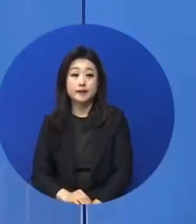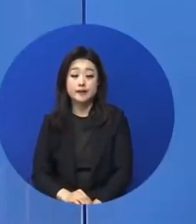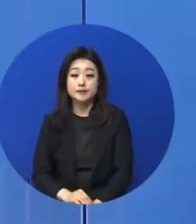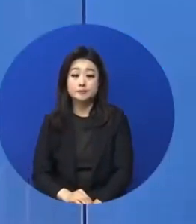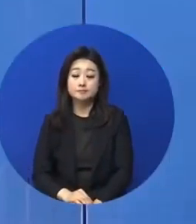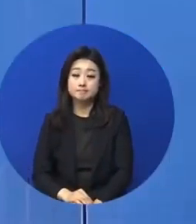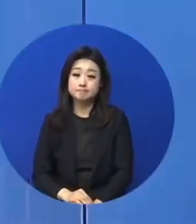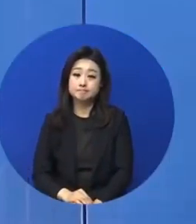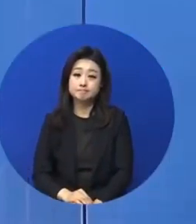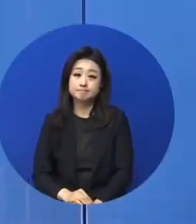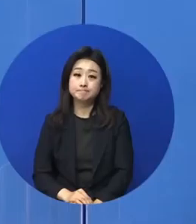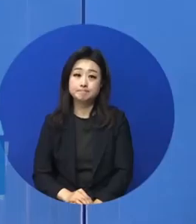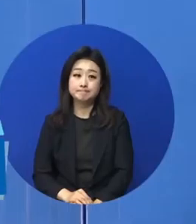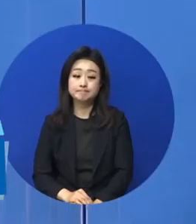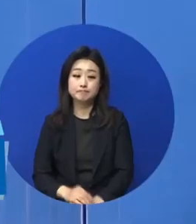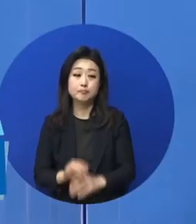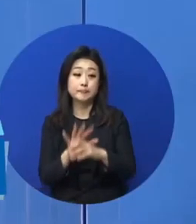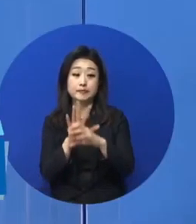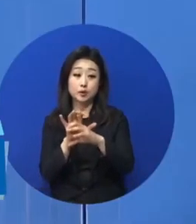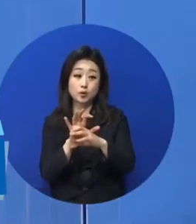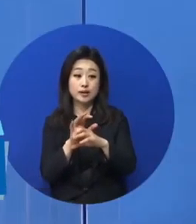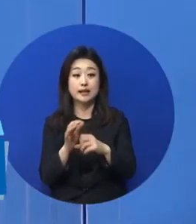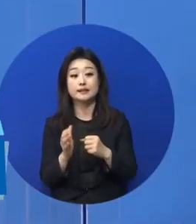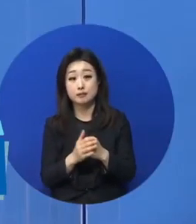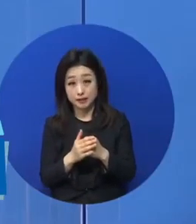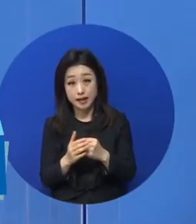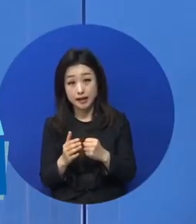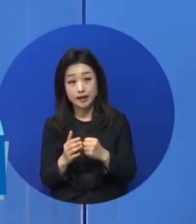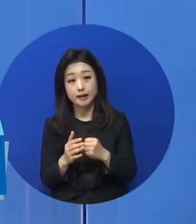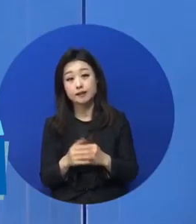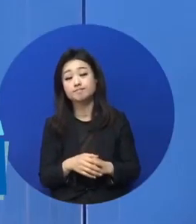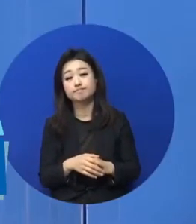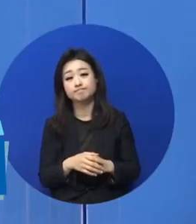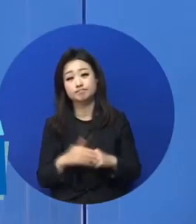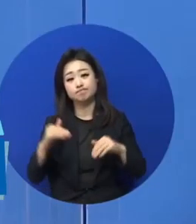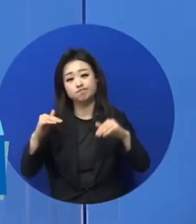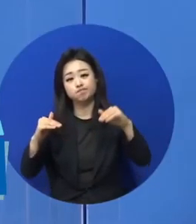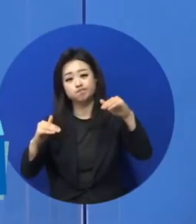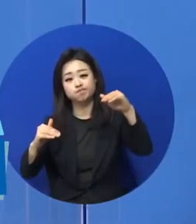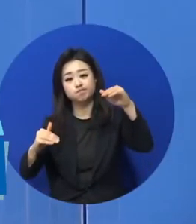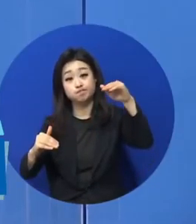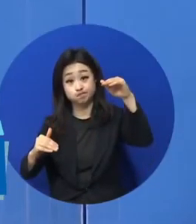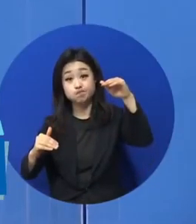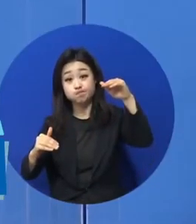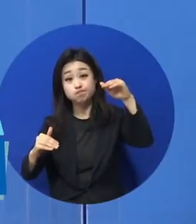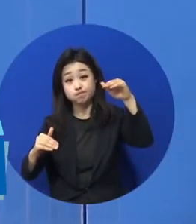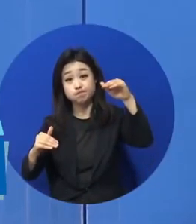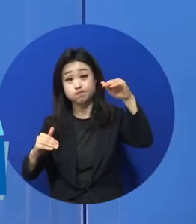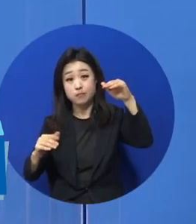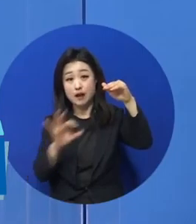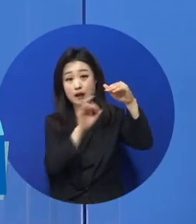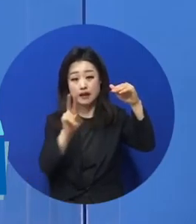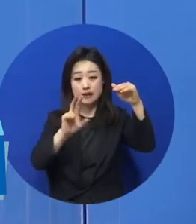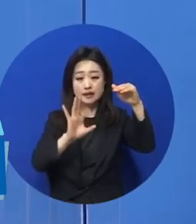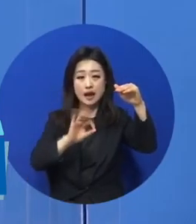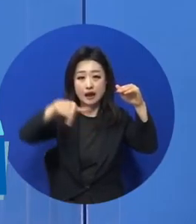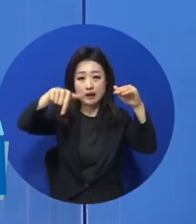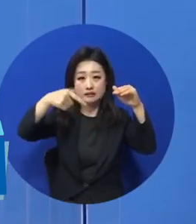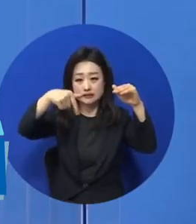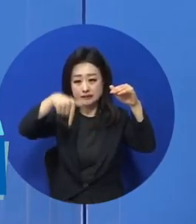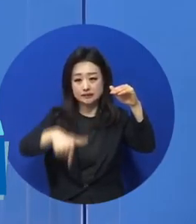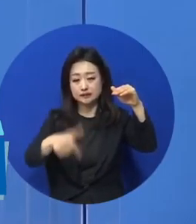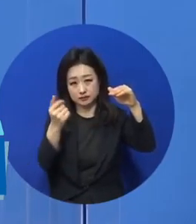예, 저 코로나 양극화라는 말이 있습니다. 그런데 이 코로나 양극화가 특히